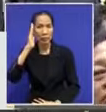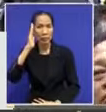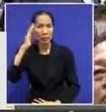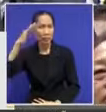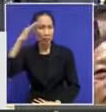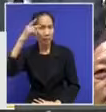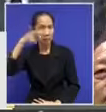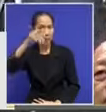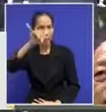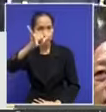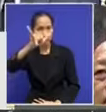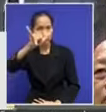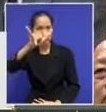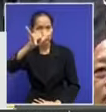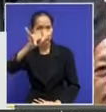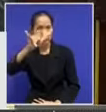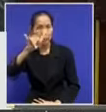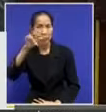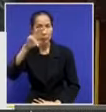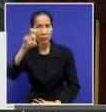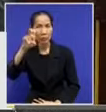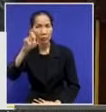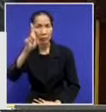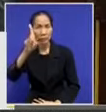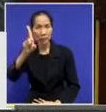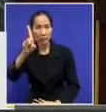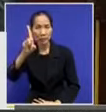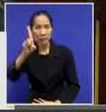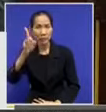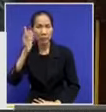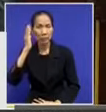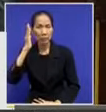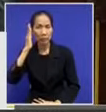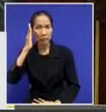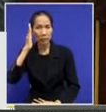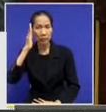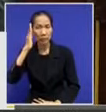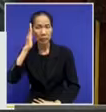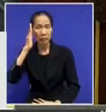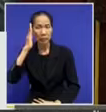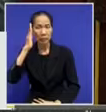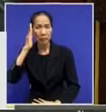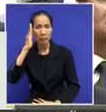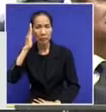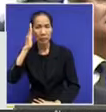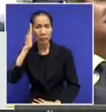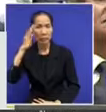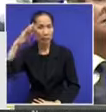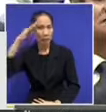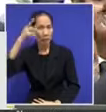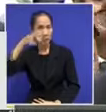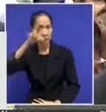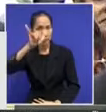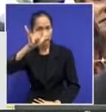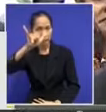พลเอกประยุทธ์จันทร์โอชาครับ 201นายถาวรเทพวิมลเพชรกุล พลเอกประยุทธ์